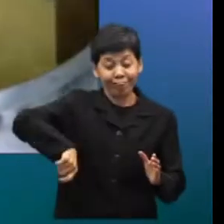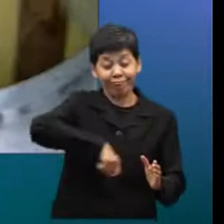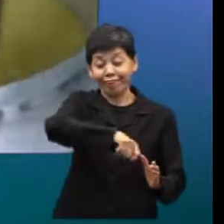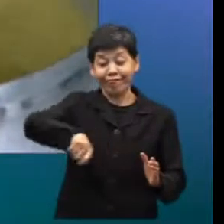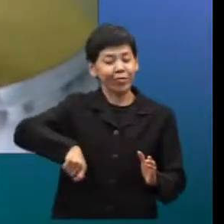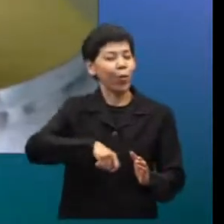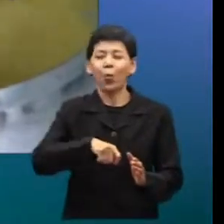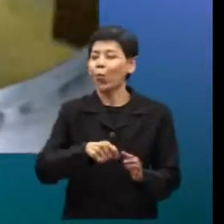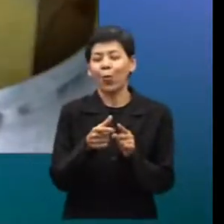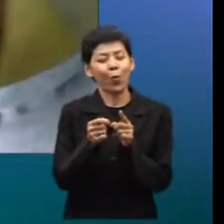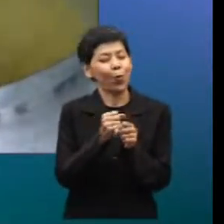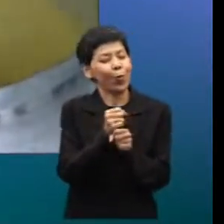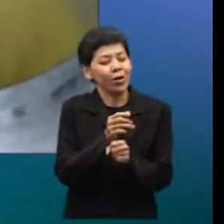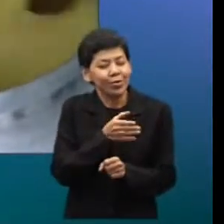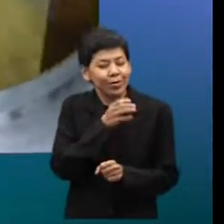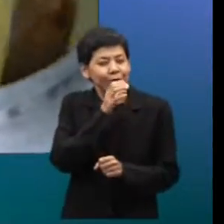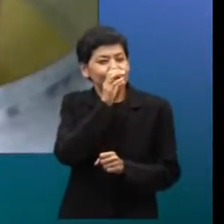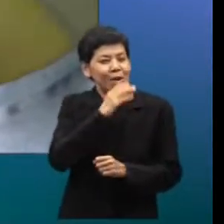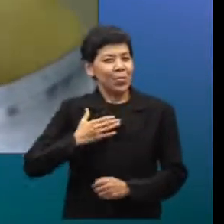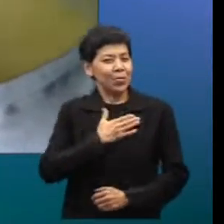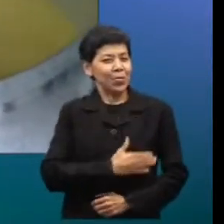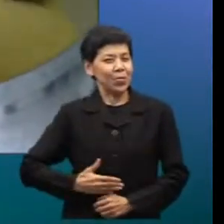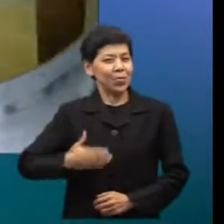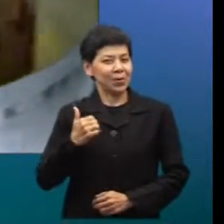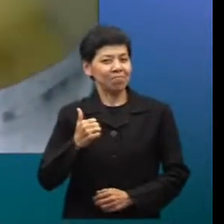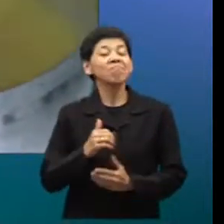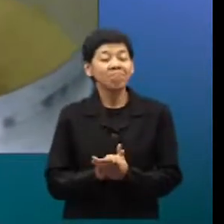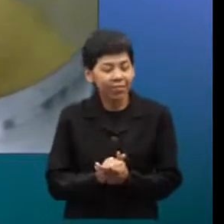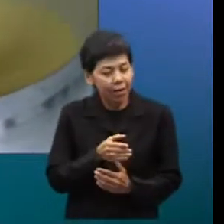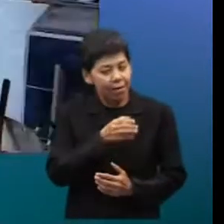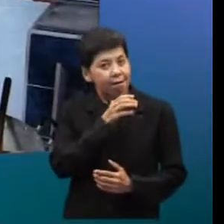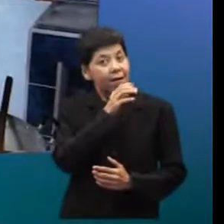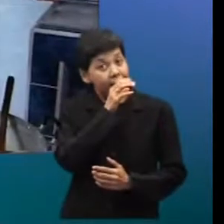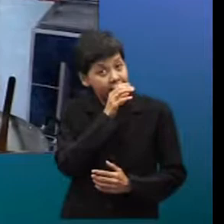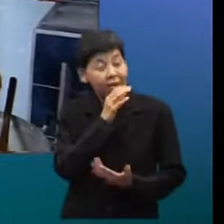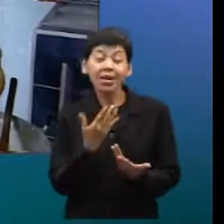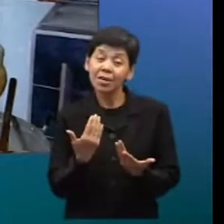านก็จะได้น้ำนมข้าวโพดไว้ดื่มบำรุงสุขภาพแล้วครับสามารถดื่ม